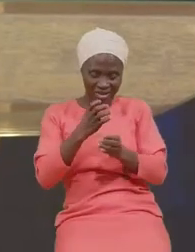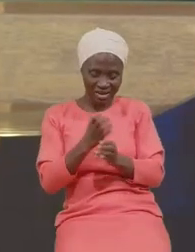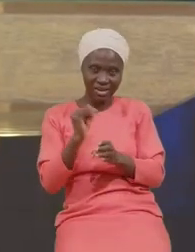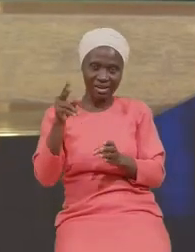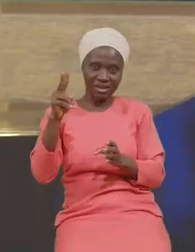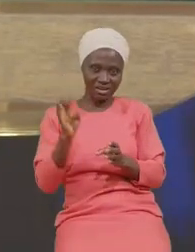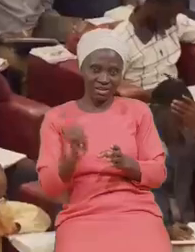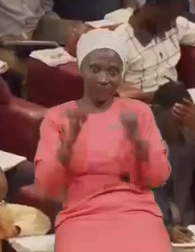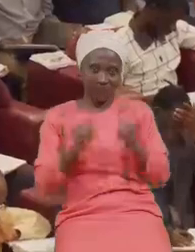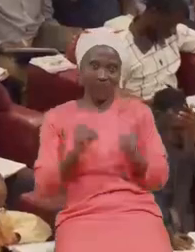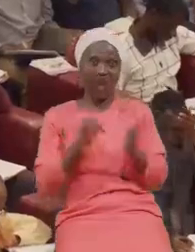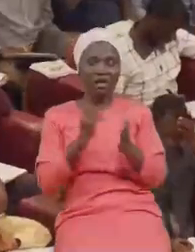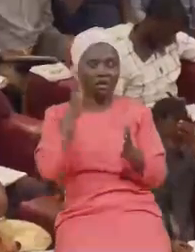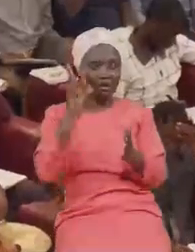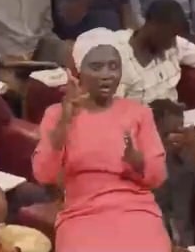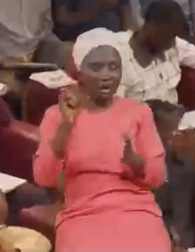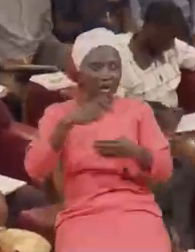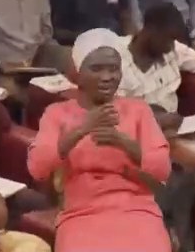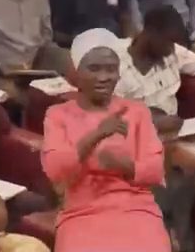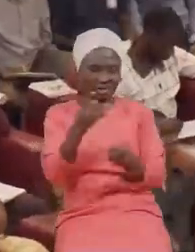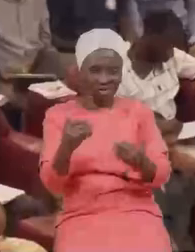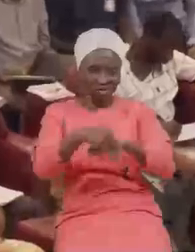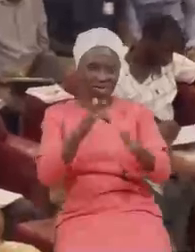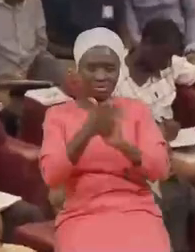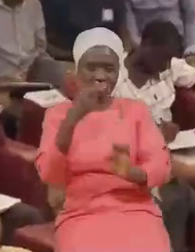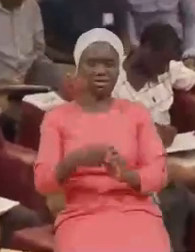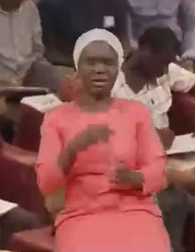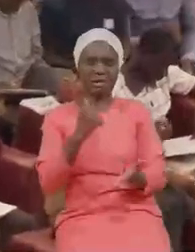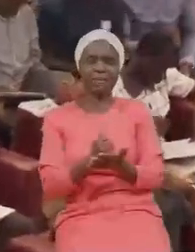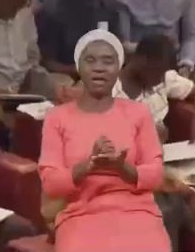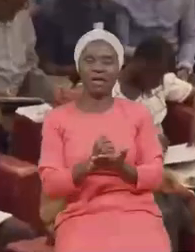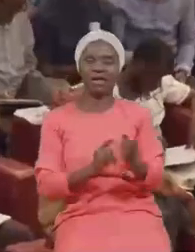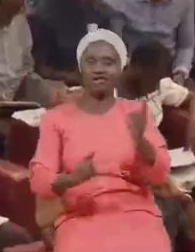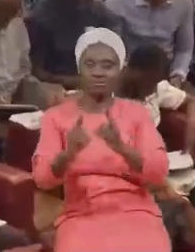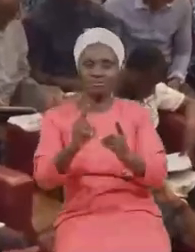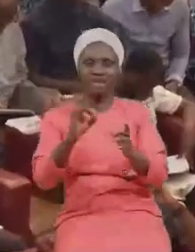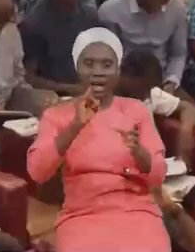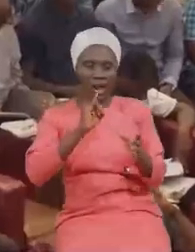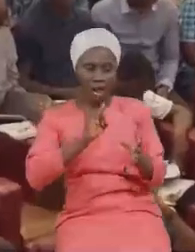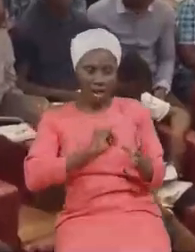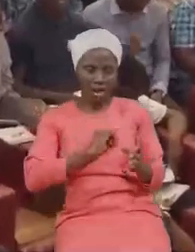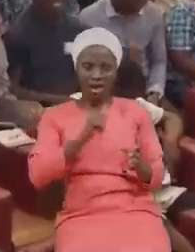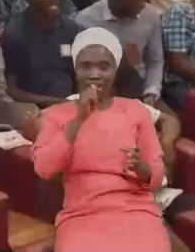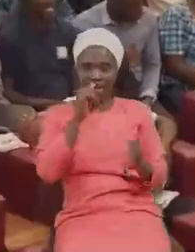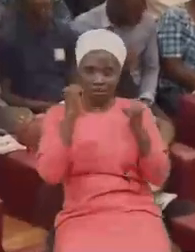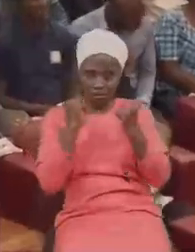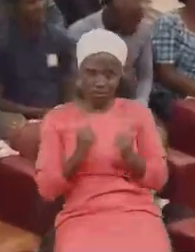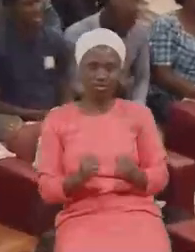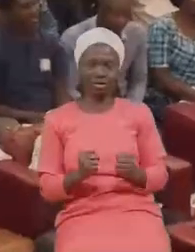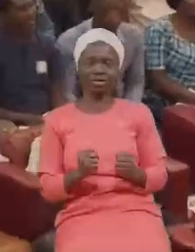au nom de Jésus Christ je suis fort je suis fort